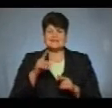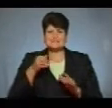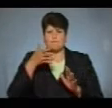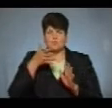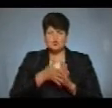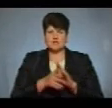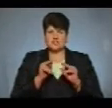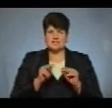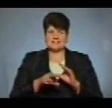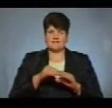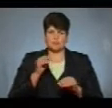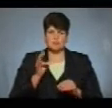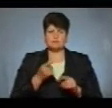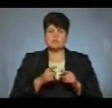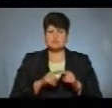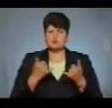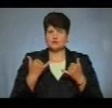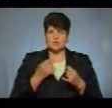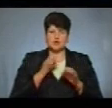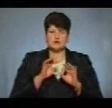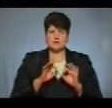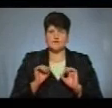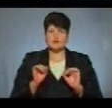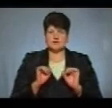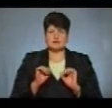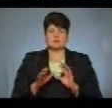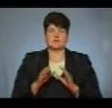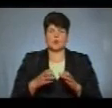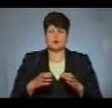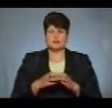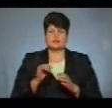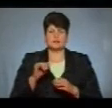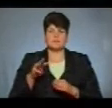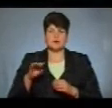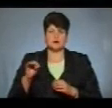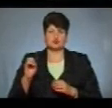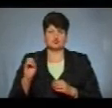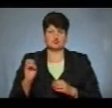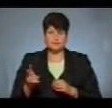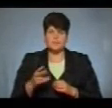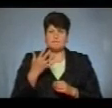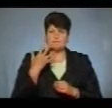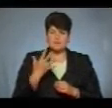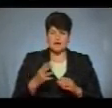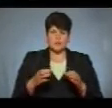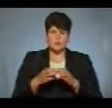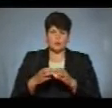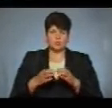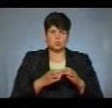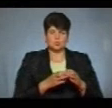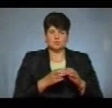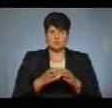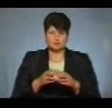чесні вибори». Про це сьогодні розповів координатор коаліції Іван Марчук на прес-конференції. 5 мобільних груп цієї